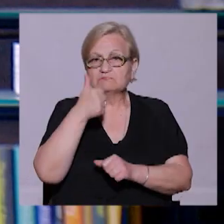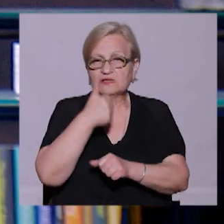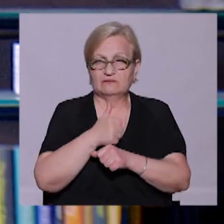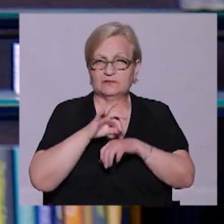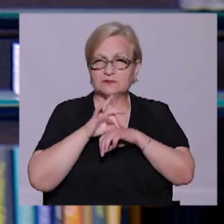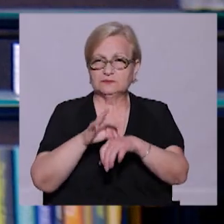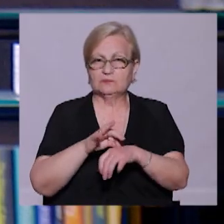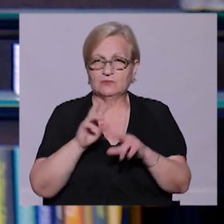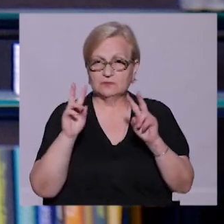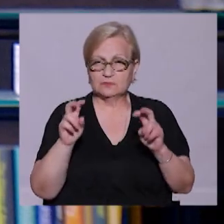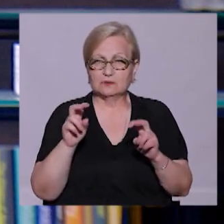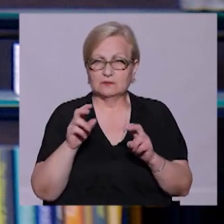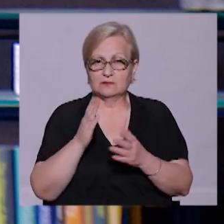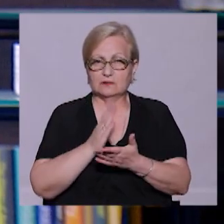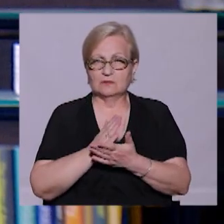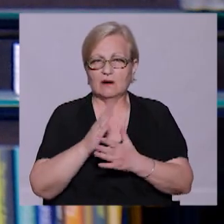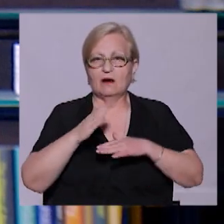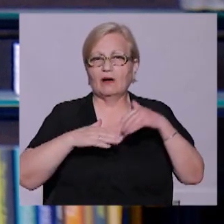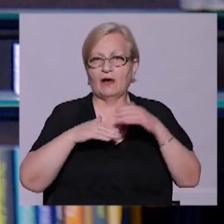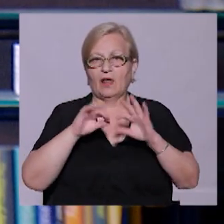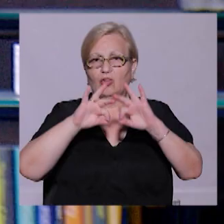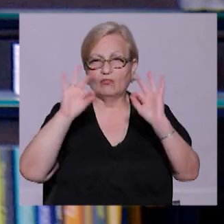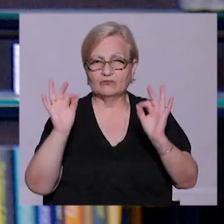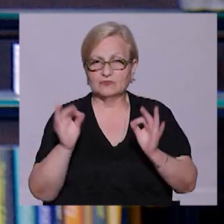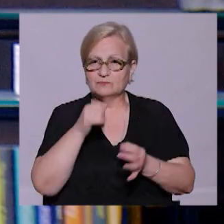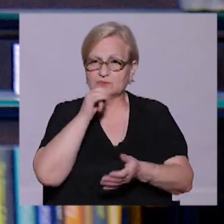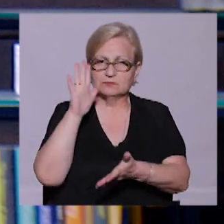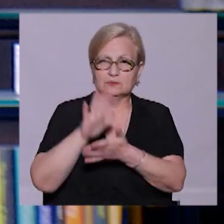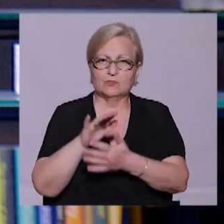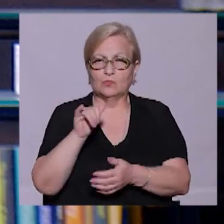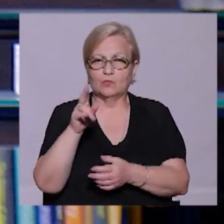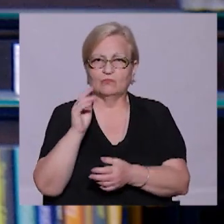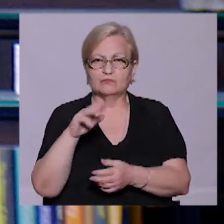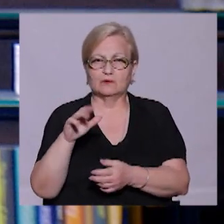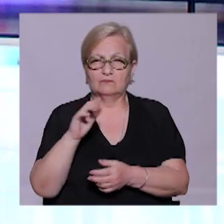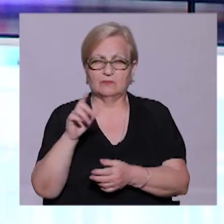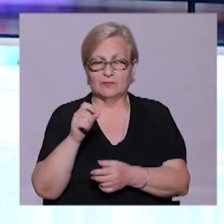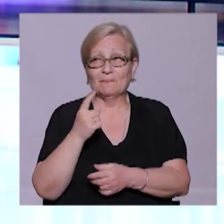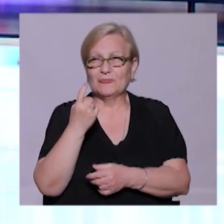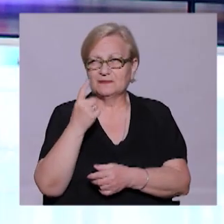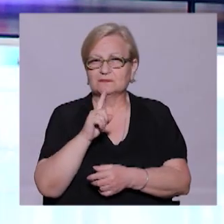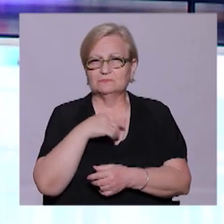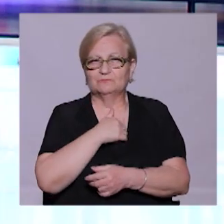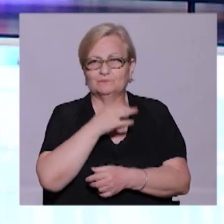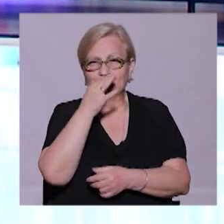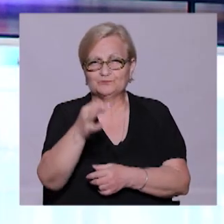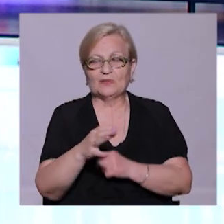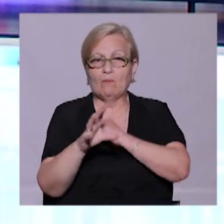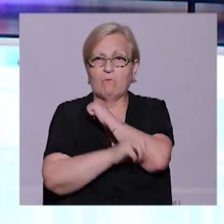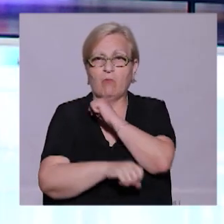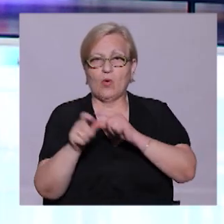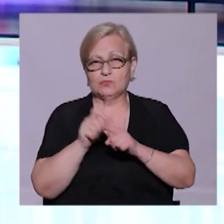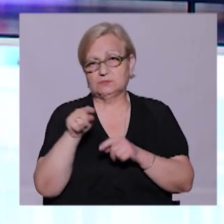და მთავარი თემით, როგორიცაა ხელოვნების უკვდავების იდეა. ერთი რამ მინდა კიდევ გითხრათ, ბოლო